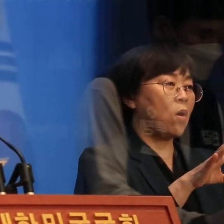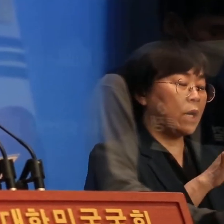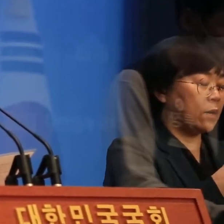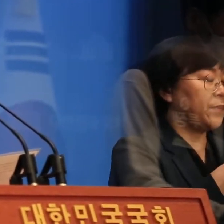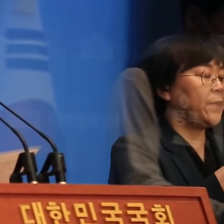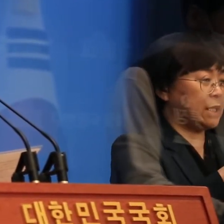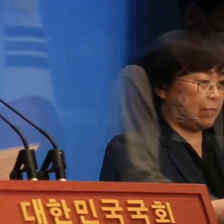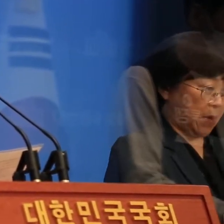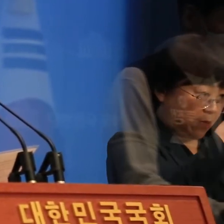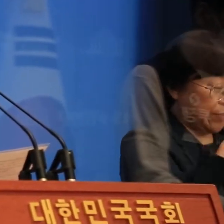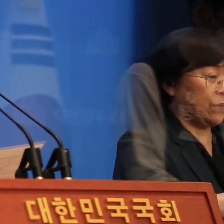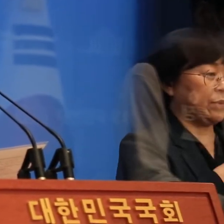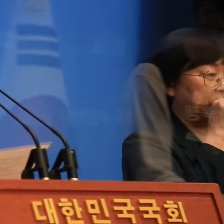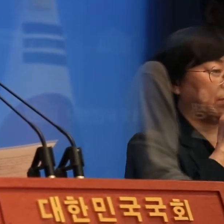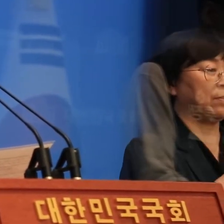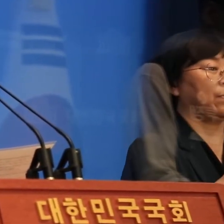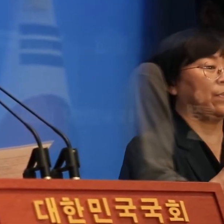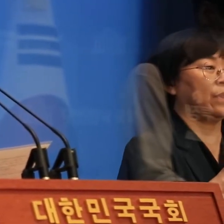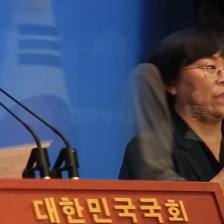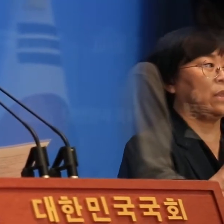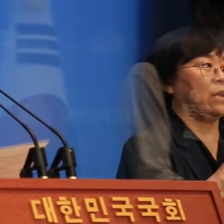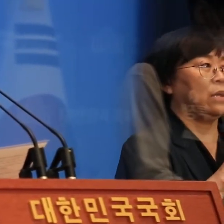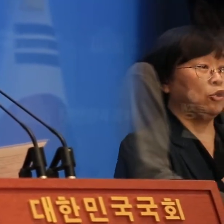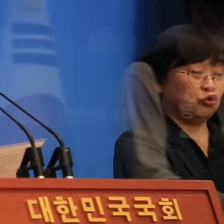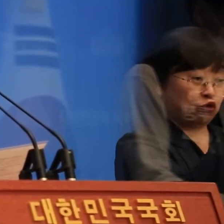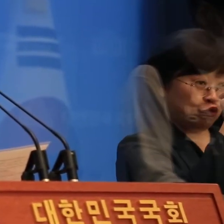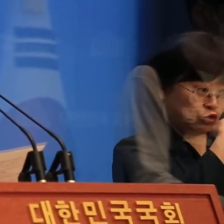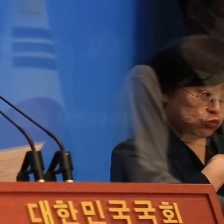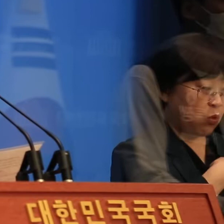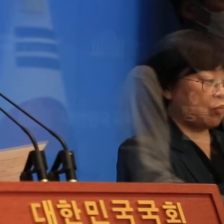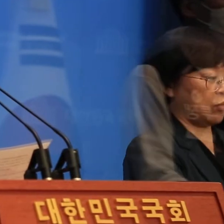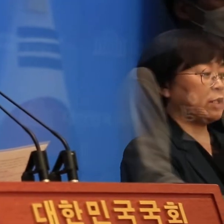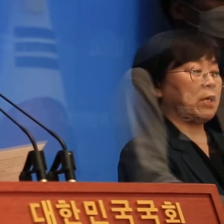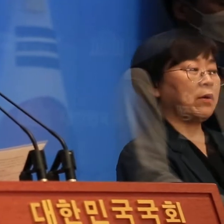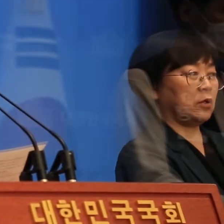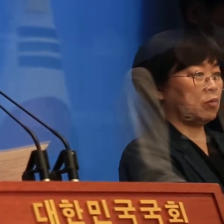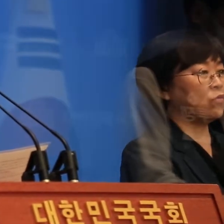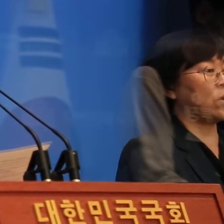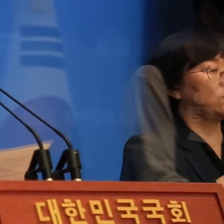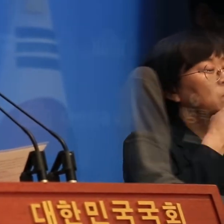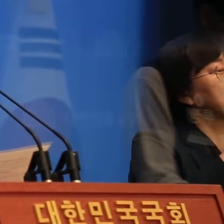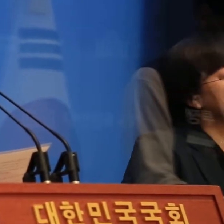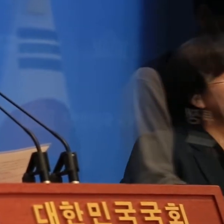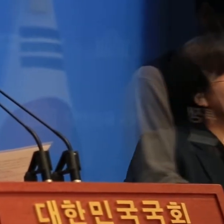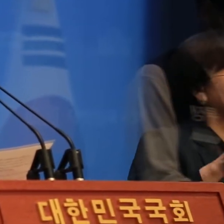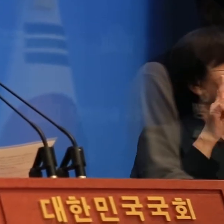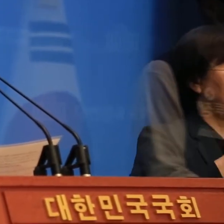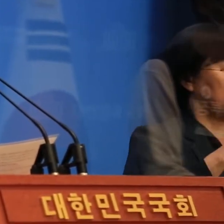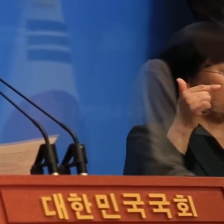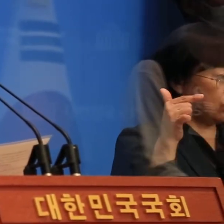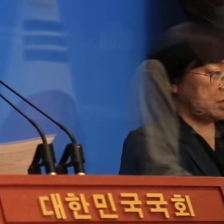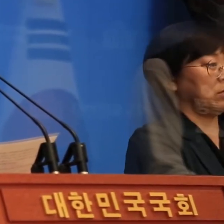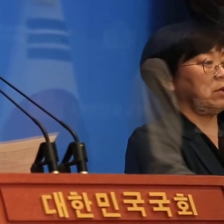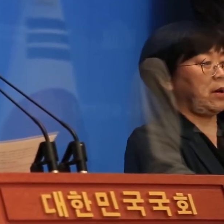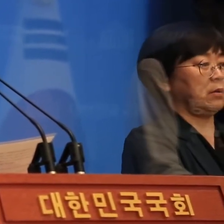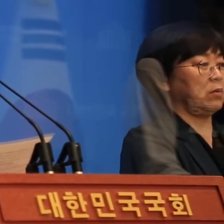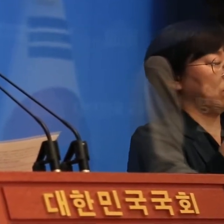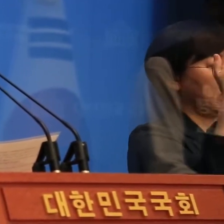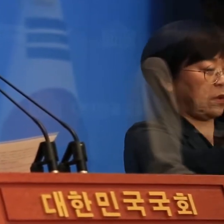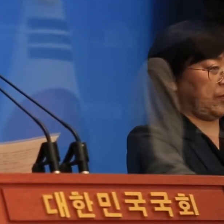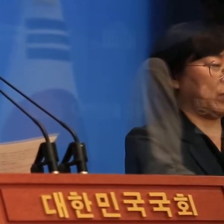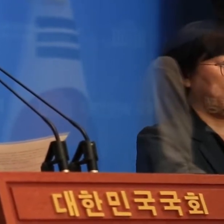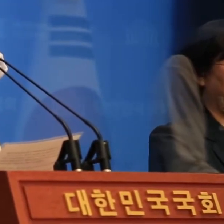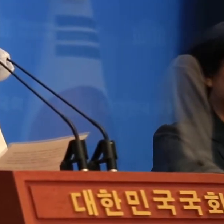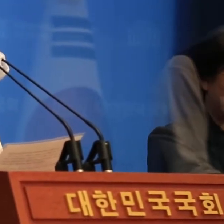폐지해야 합니다. 그래서 중국 가랑 경쟁하고 있는 국가적 손실을 감소시키는 방안을 찾아야 할